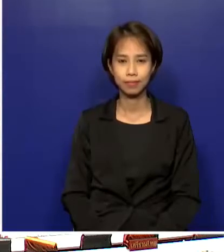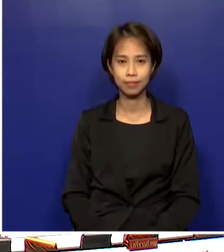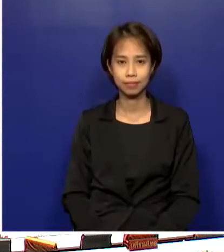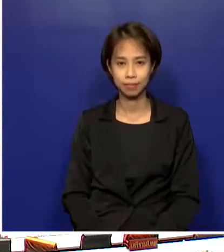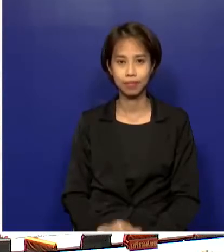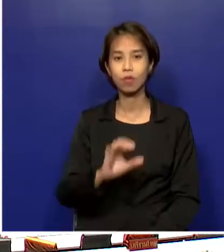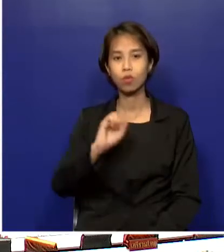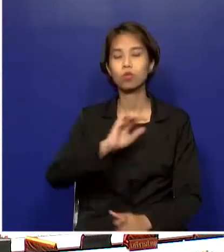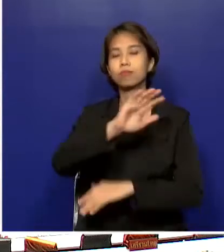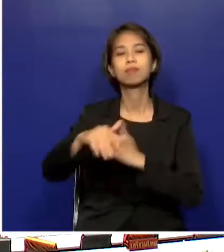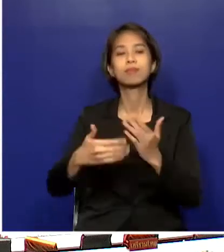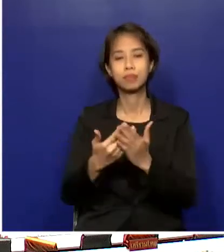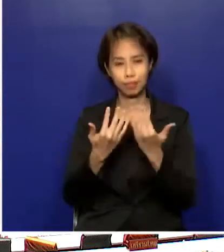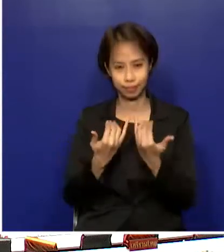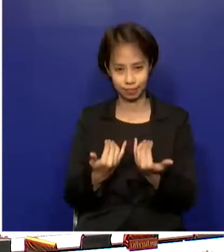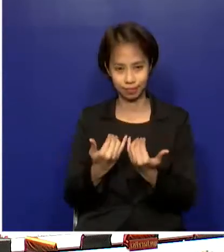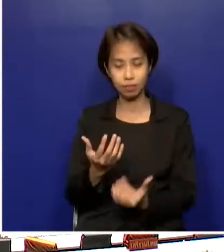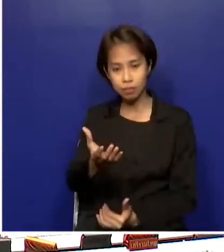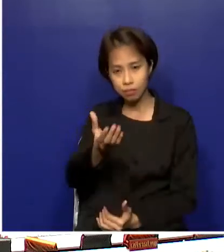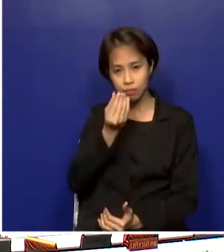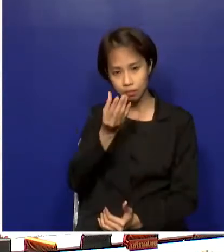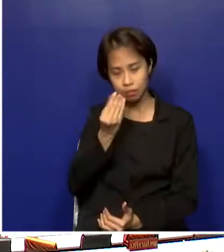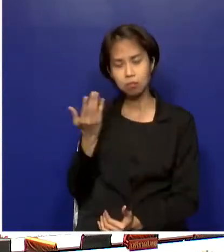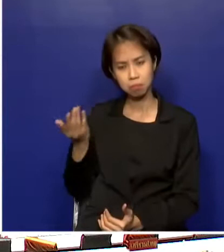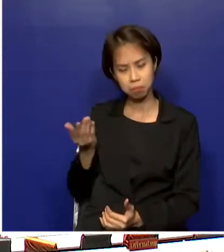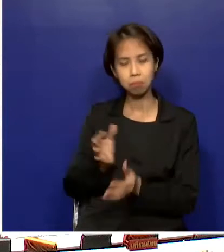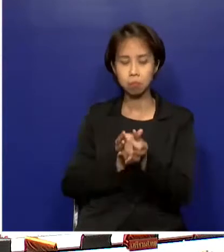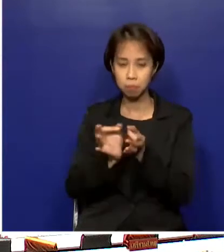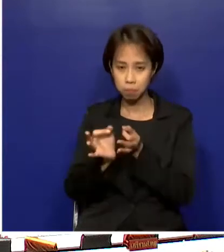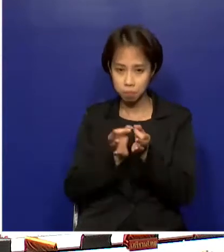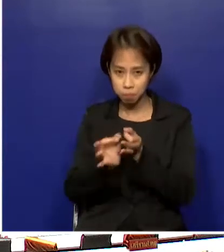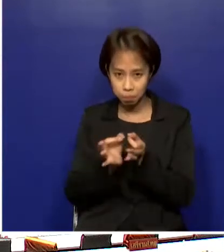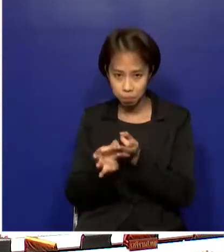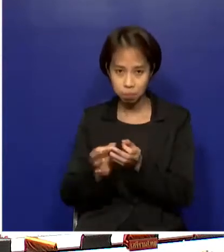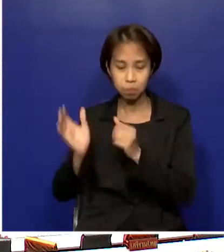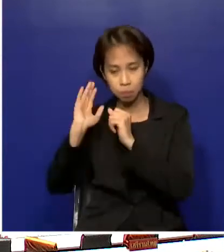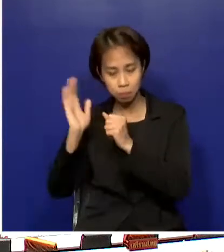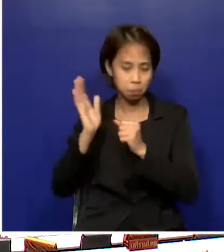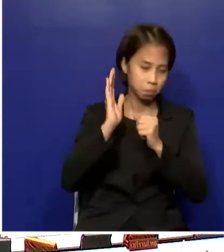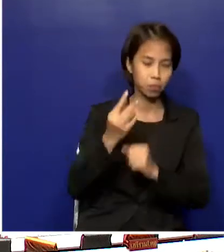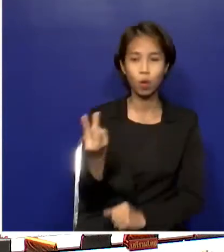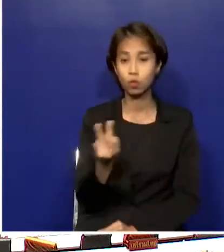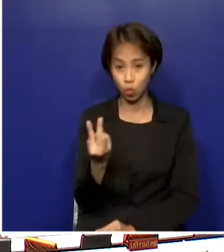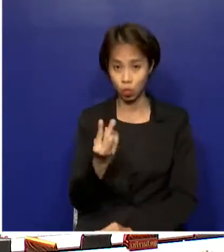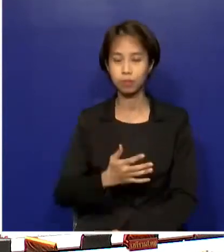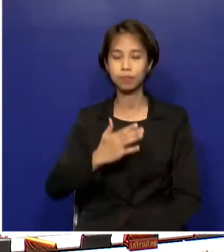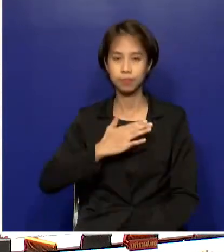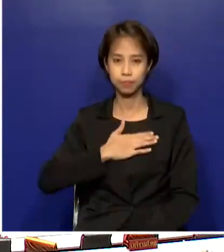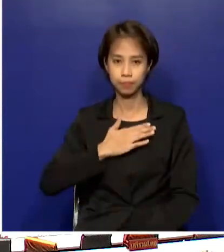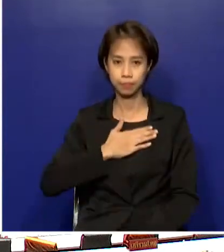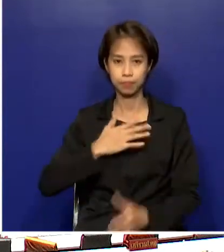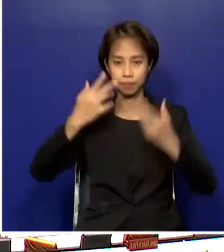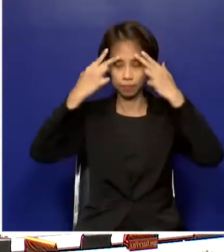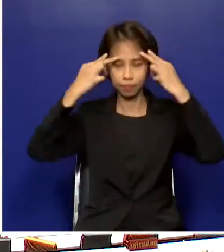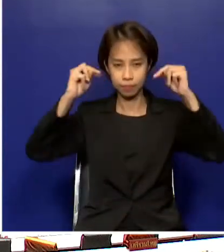ทุกทานนะครับ ก็จากการฟังการชจแงคำมาพี่ปลายของทสฝ่ายไปแล้วท่ปที่เป็ในุม